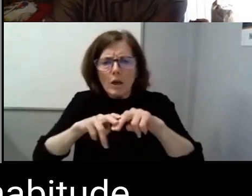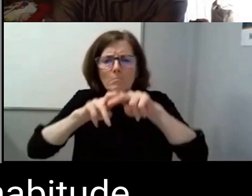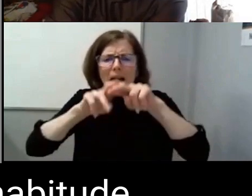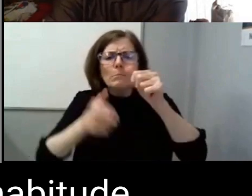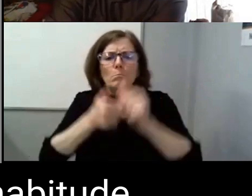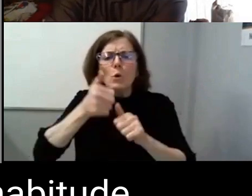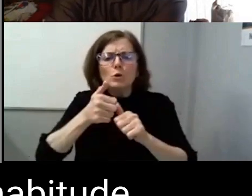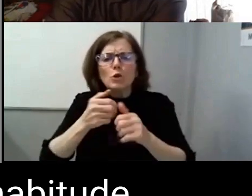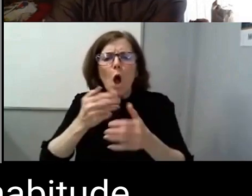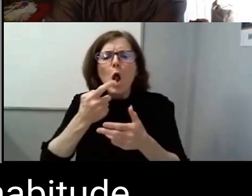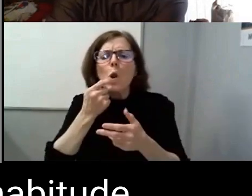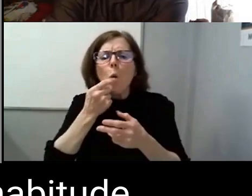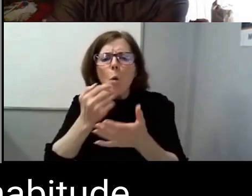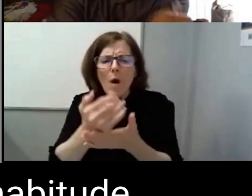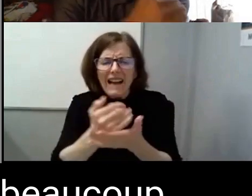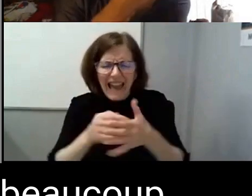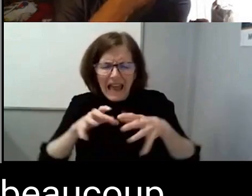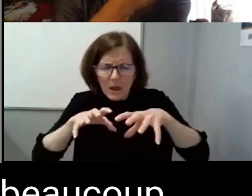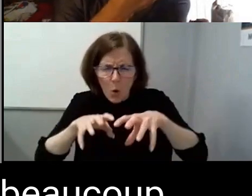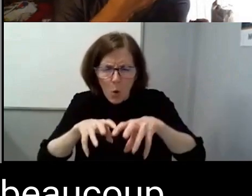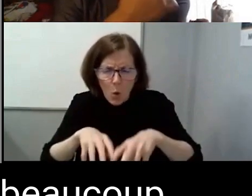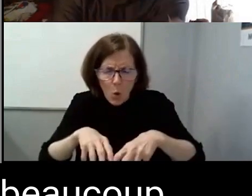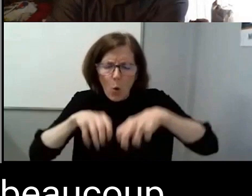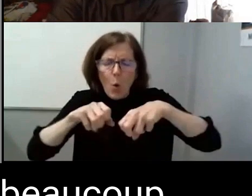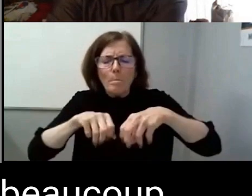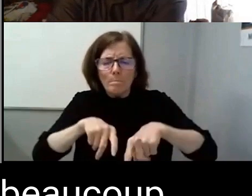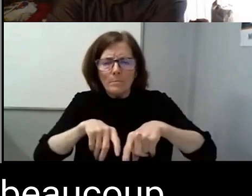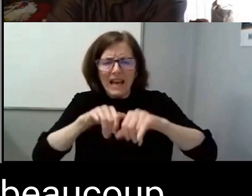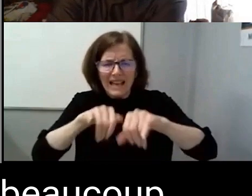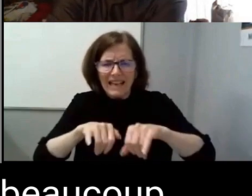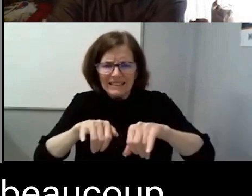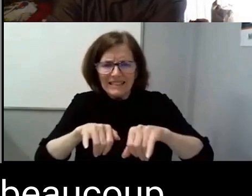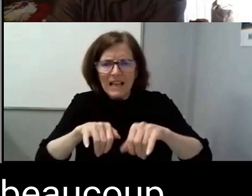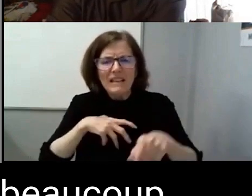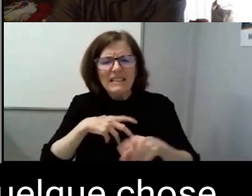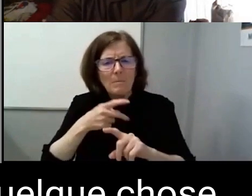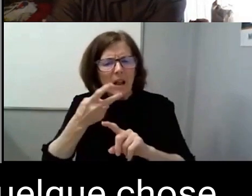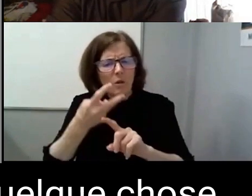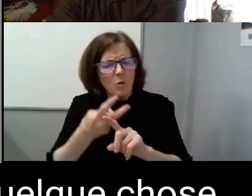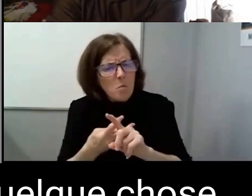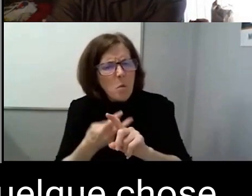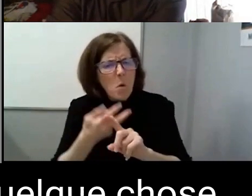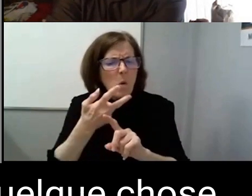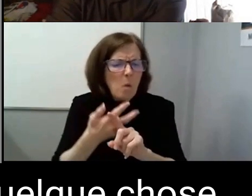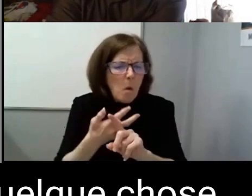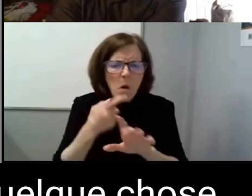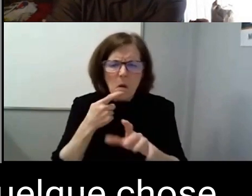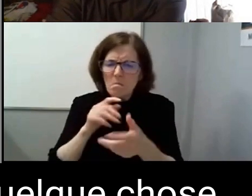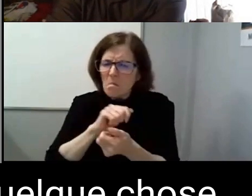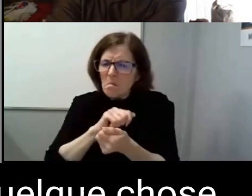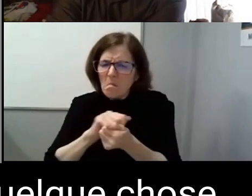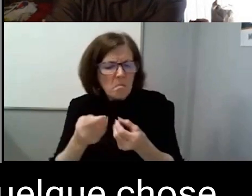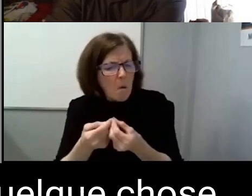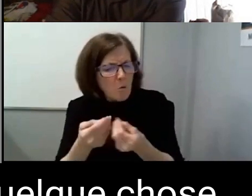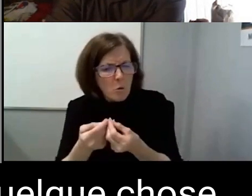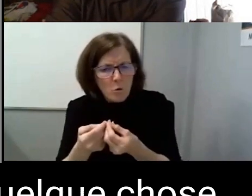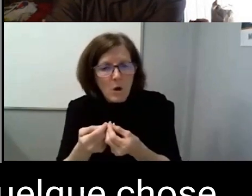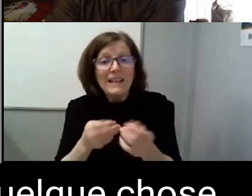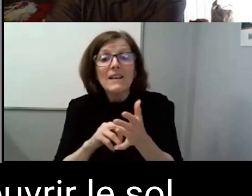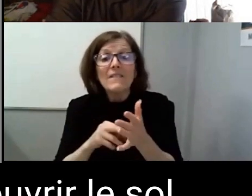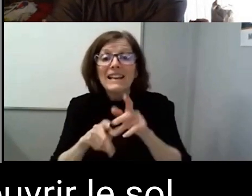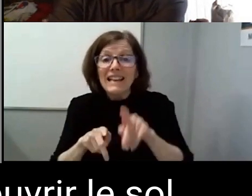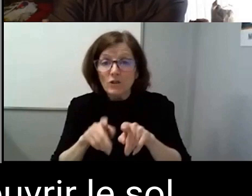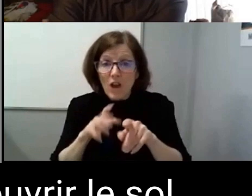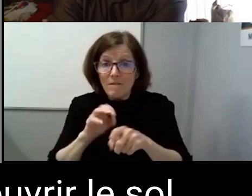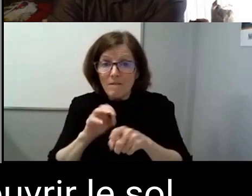va durer quelques mois. D'habitude, après 2-3 mois, il en restera plus beaucoup. Fait que pour les gens qui veulent installer quelque chose sur le